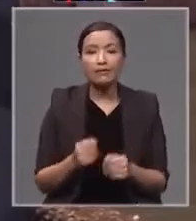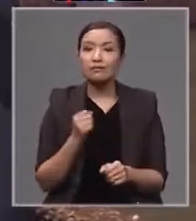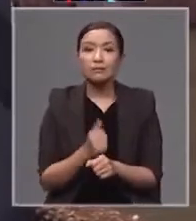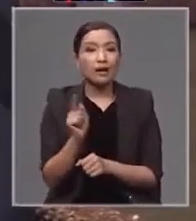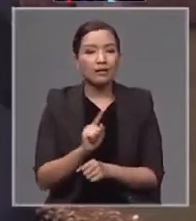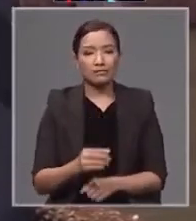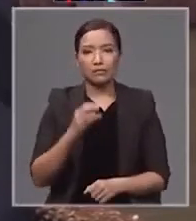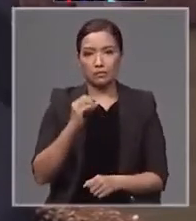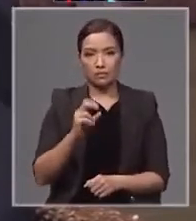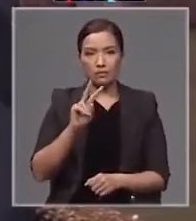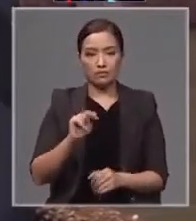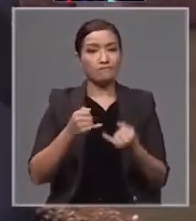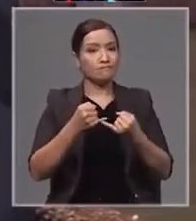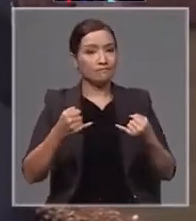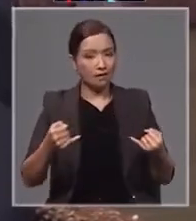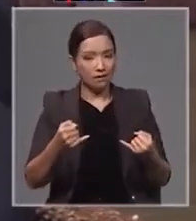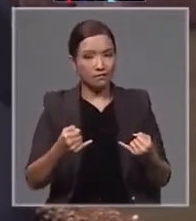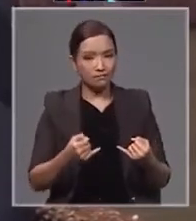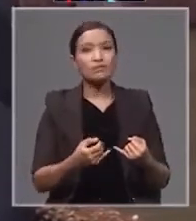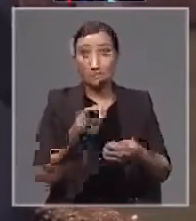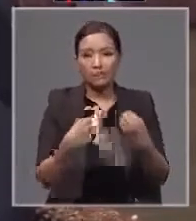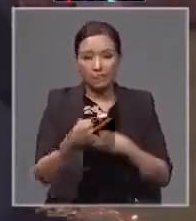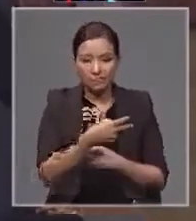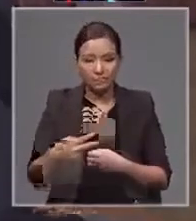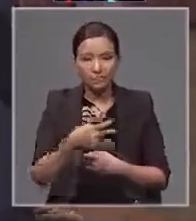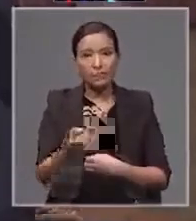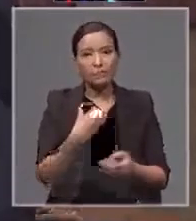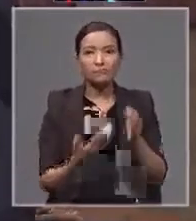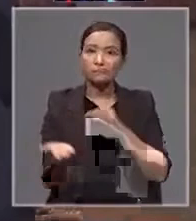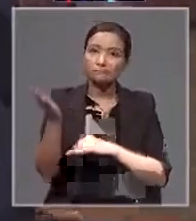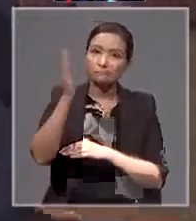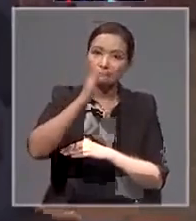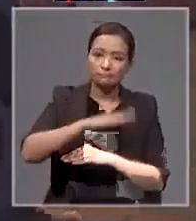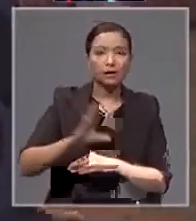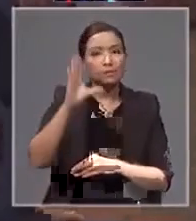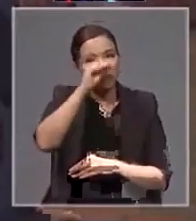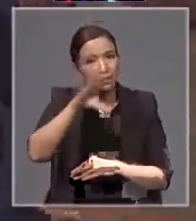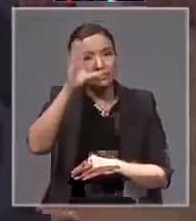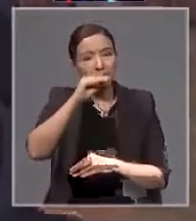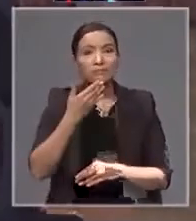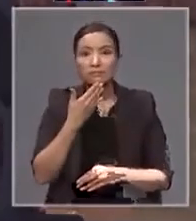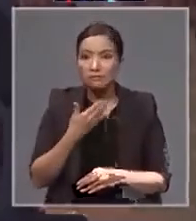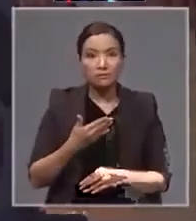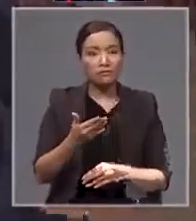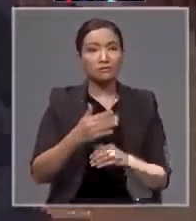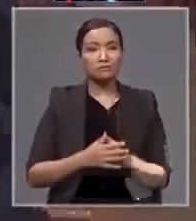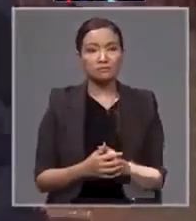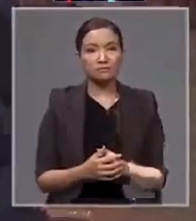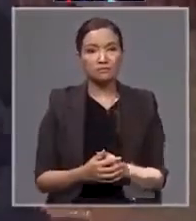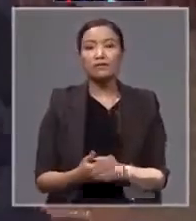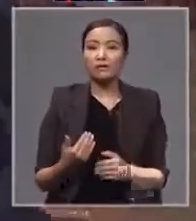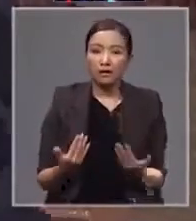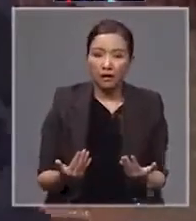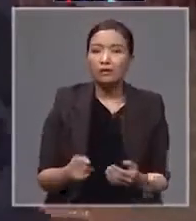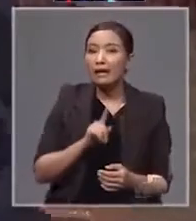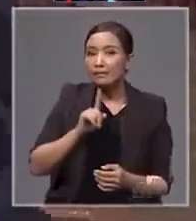ออนไลน์ได้ให้ความเห็นได้เดี๋ยวนี้ก็ได้ตลอดวันตลอดคืนทางออนไลน์ได้ตลอดเวลานะคร ับ ในงานที่มี จะมีวันไหน